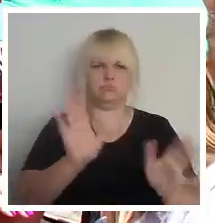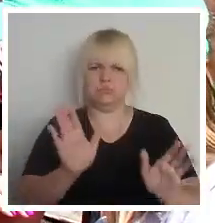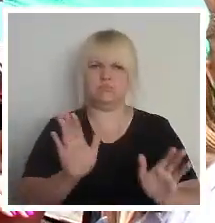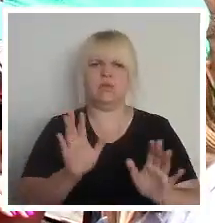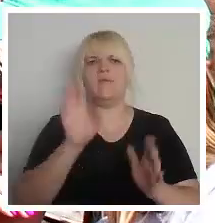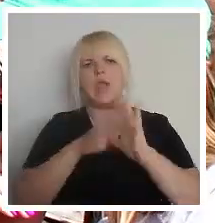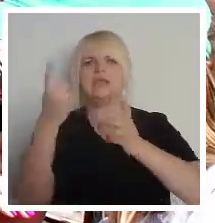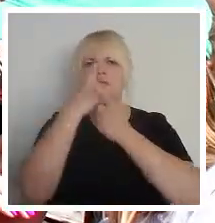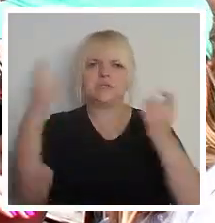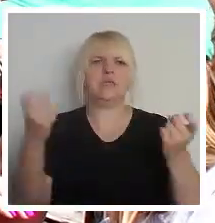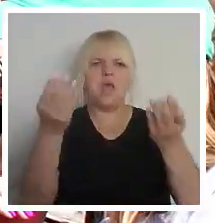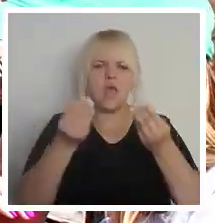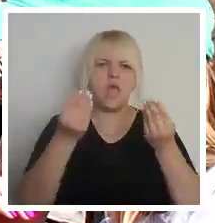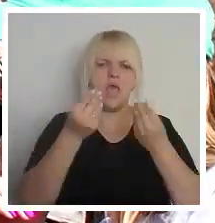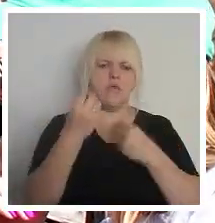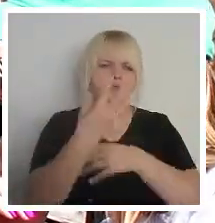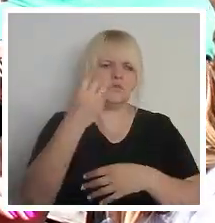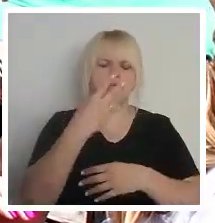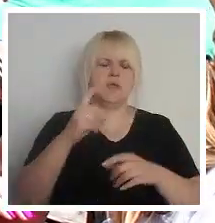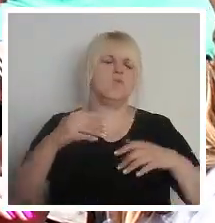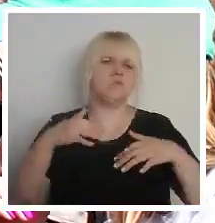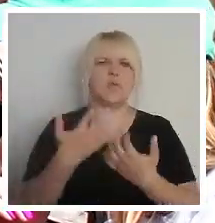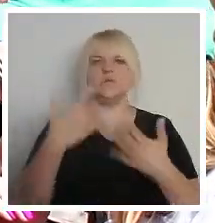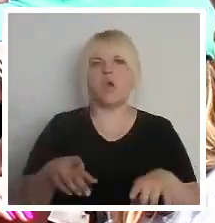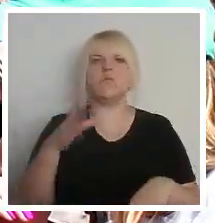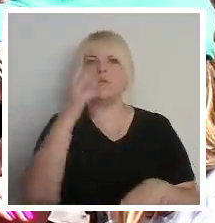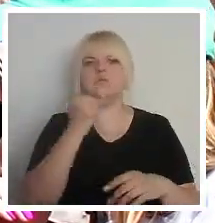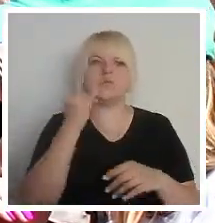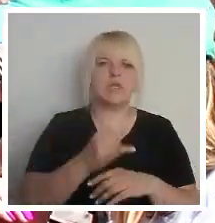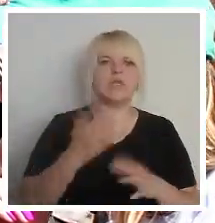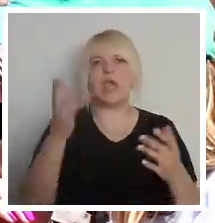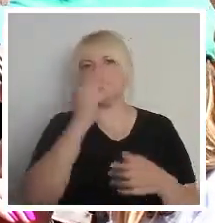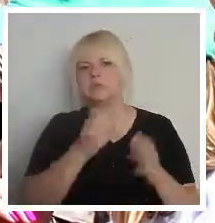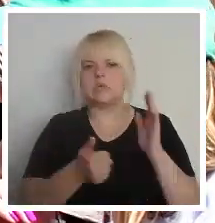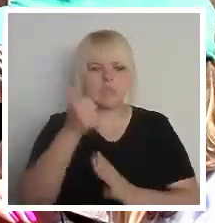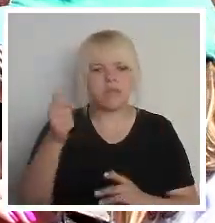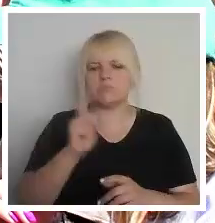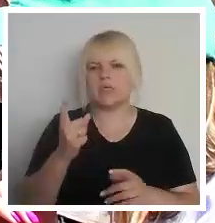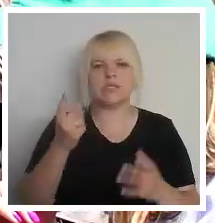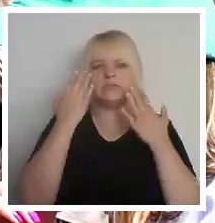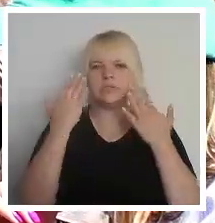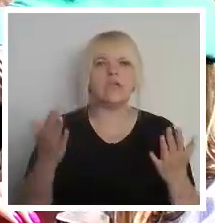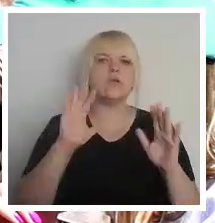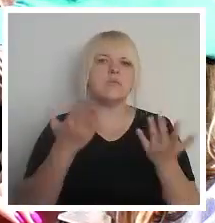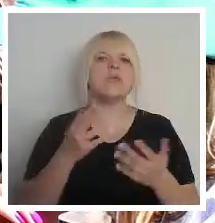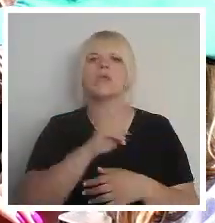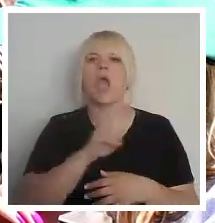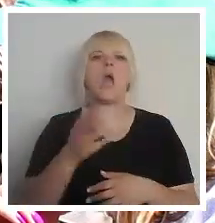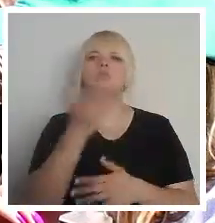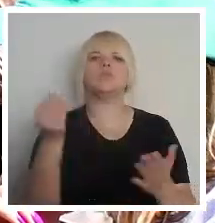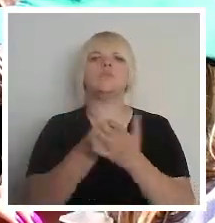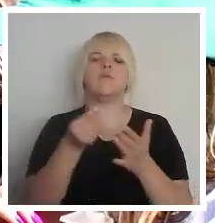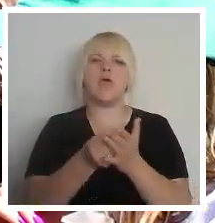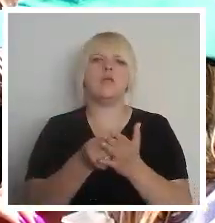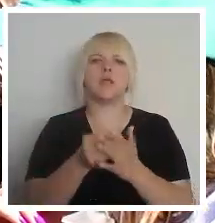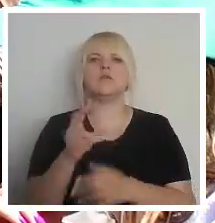socioloģija mums vēl nav pieejama, bet, nu, iespējams sliktāk, iespējams tāpatās, iespējams ir labāk, bet kā jūs to vērtētu, kā jūs vērtētu savu,